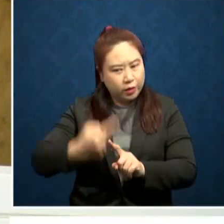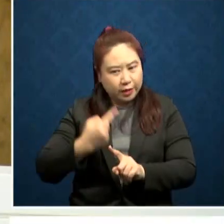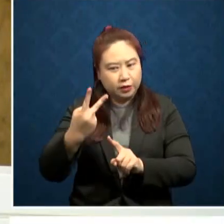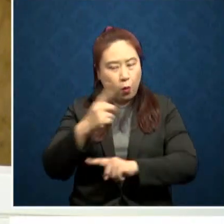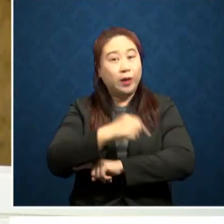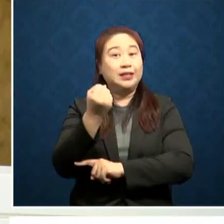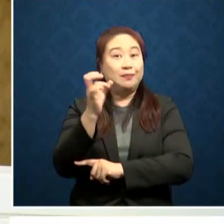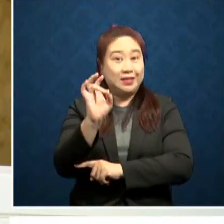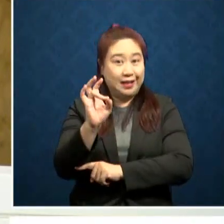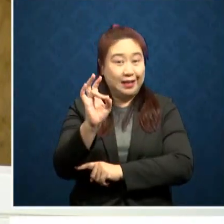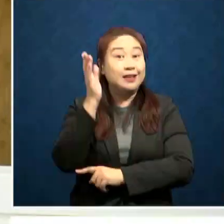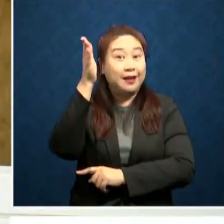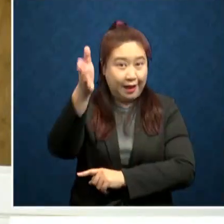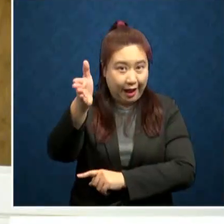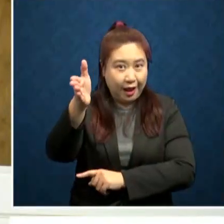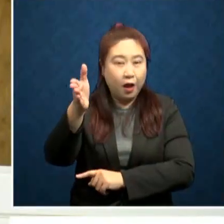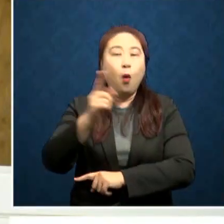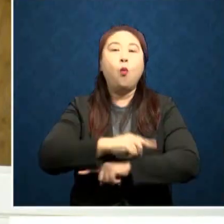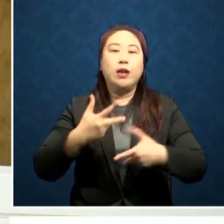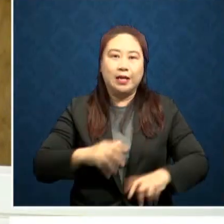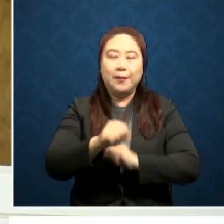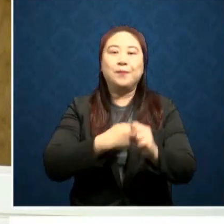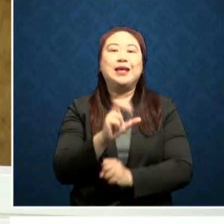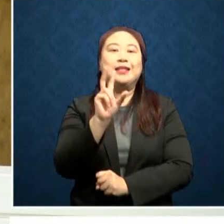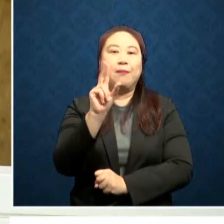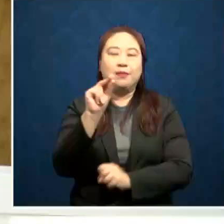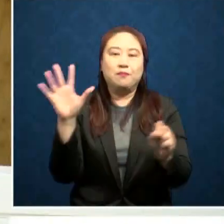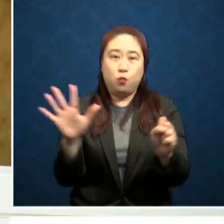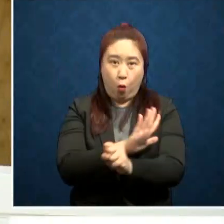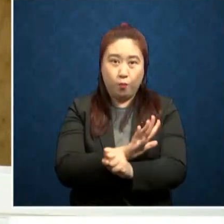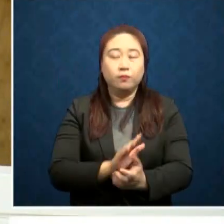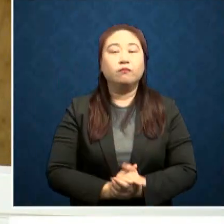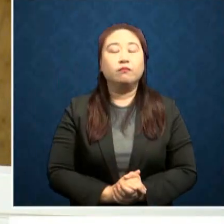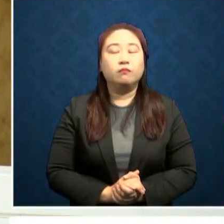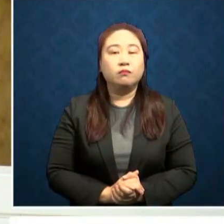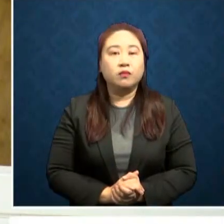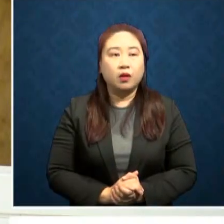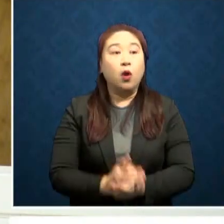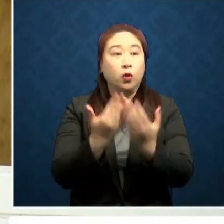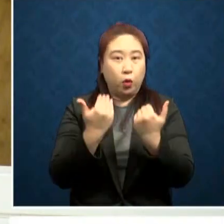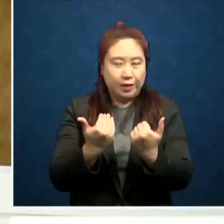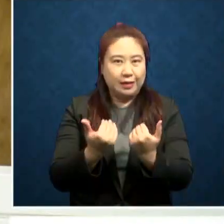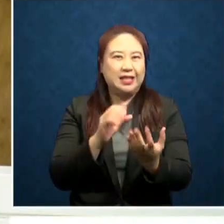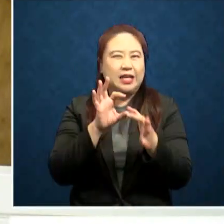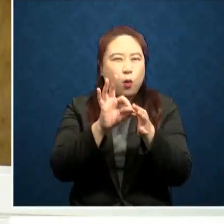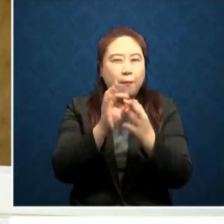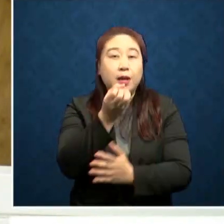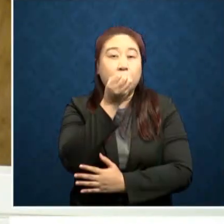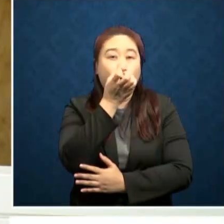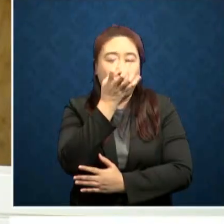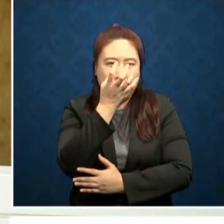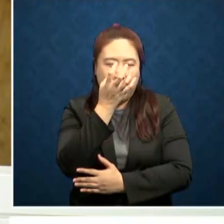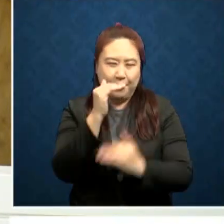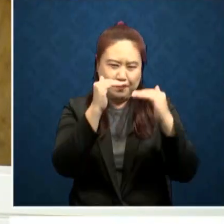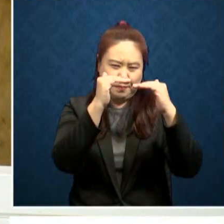หน้าเนี่ยก็จะเป็นวันครบรอบวันเกิด30ปีของเราในมุมของการตรึงดอกเบี้ยในมุมของ